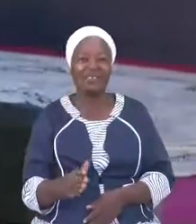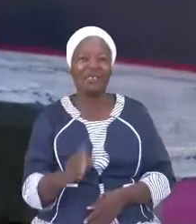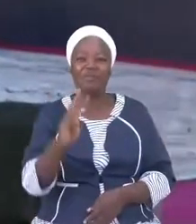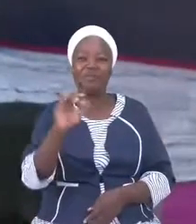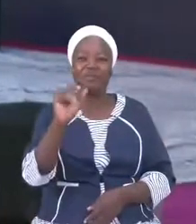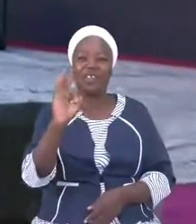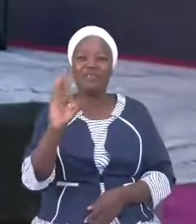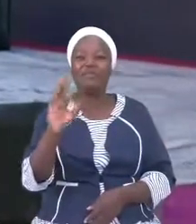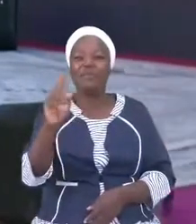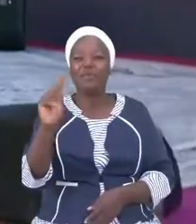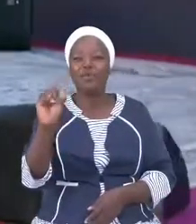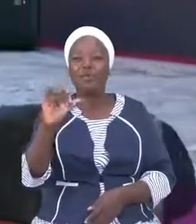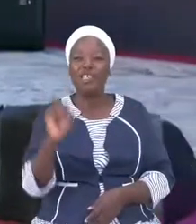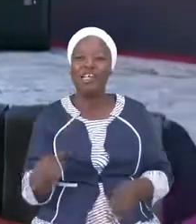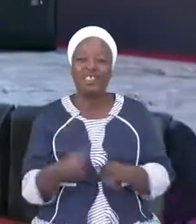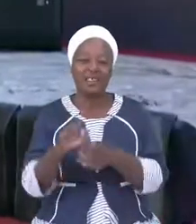pasteur Dr Koumbi.